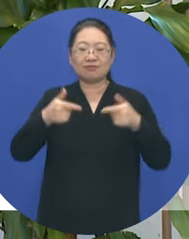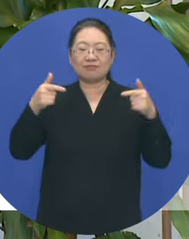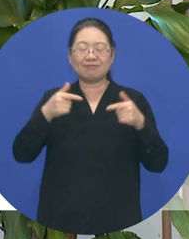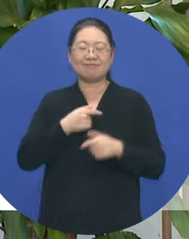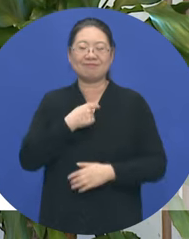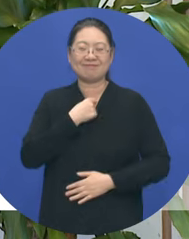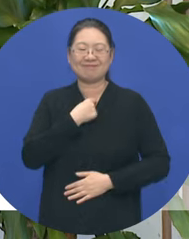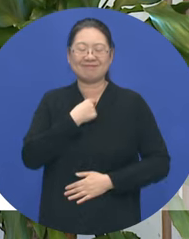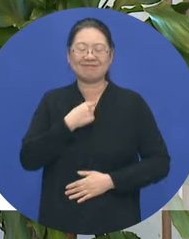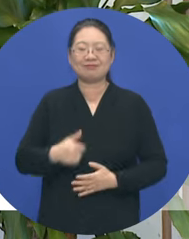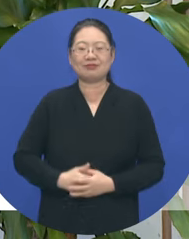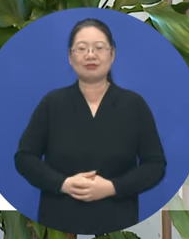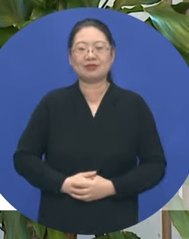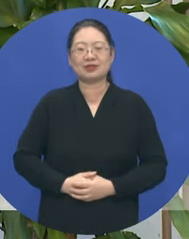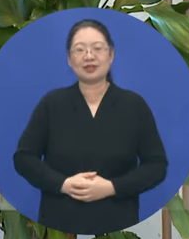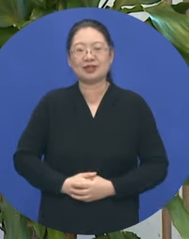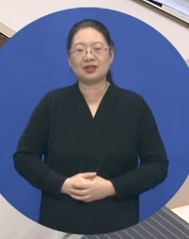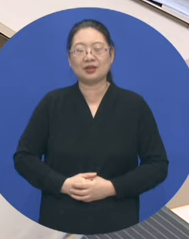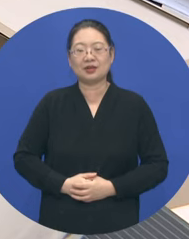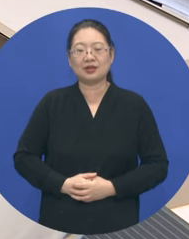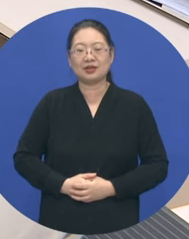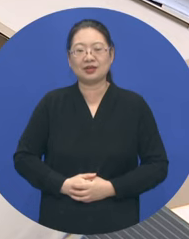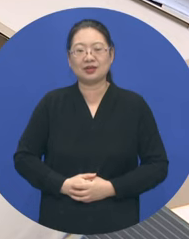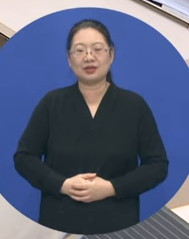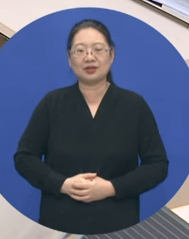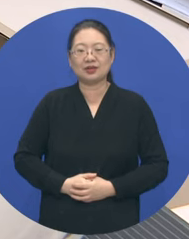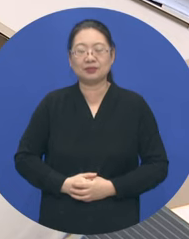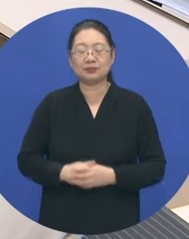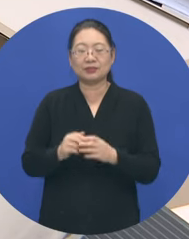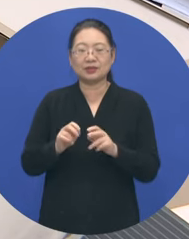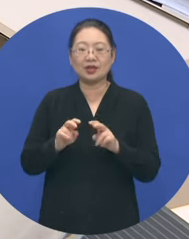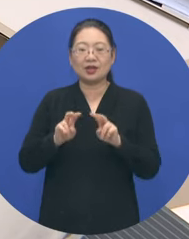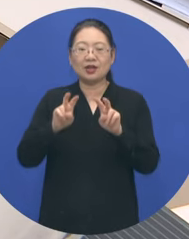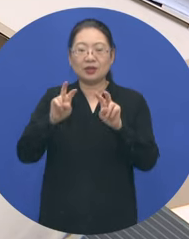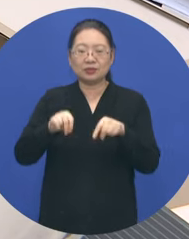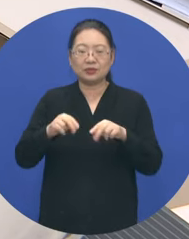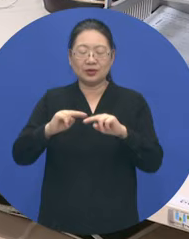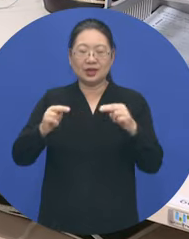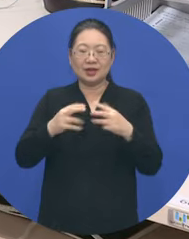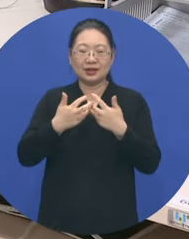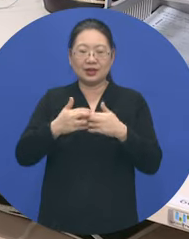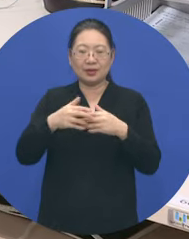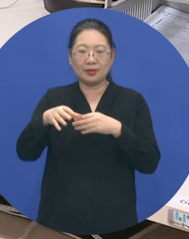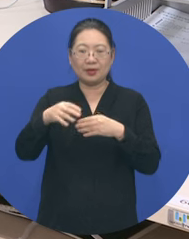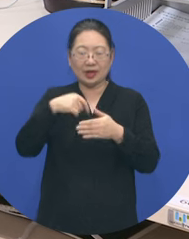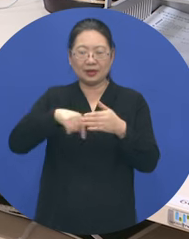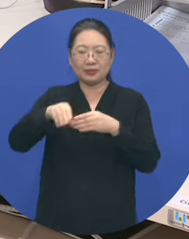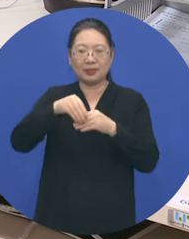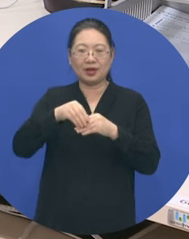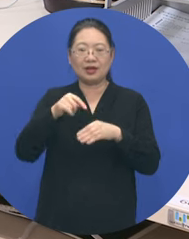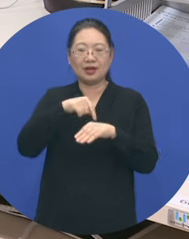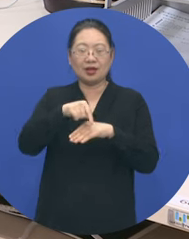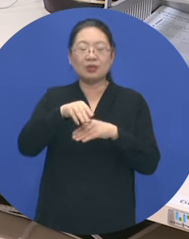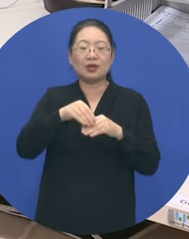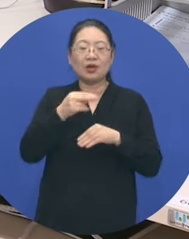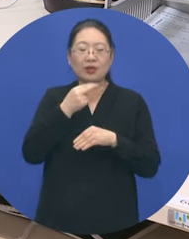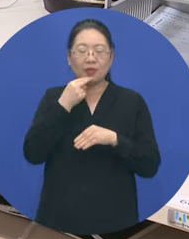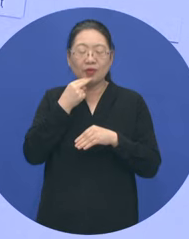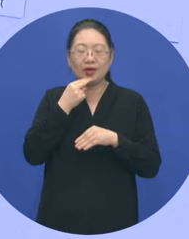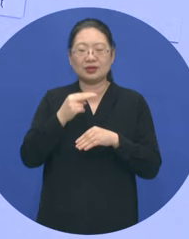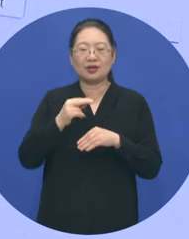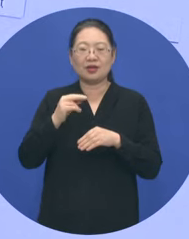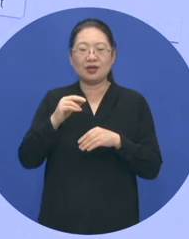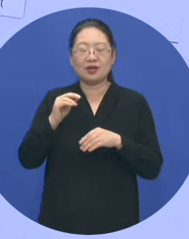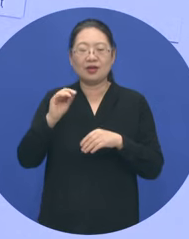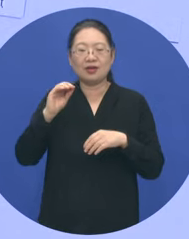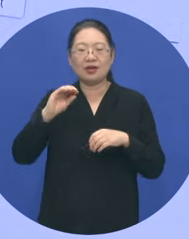생겼으면 좋겠다는 생각이 듭니다. 무선 식별 장치를 체내에 삽입하거나 체외에 부착하지 않아도 반려동물 등록을 할 수